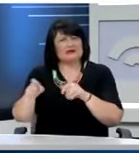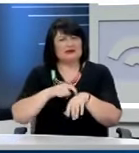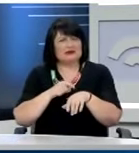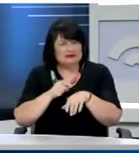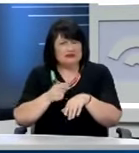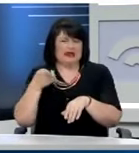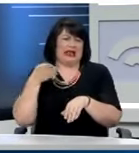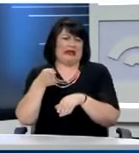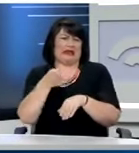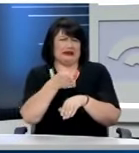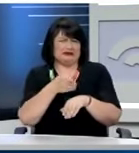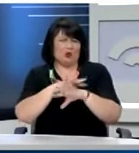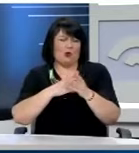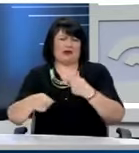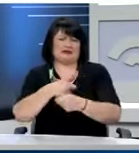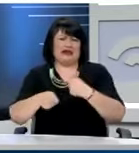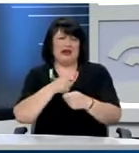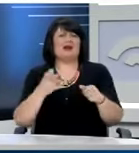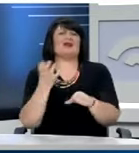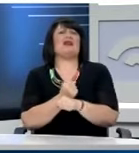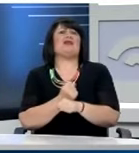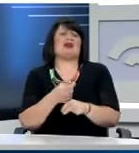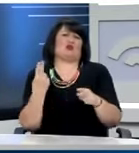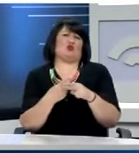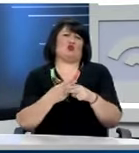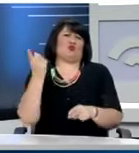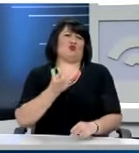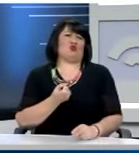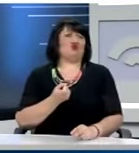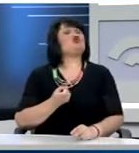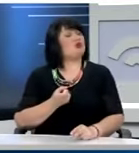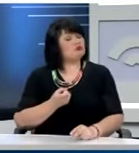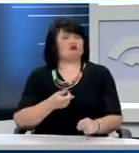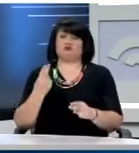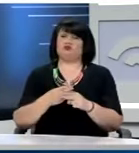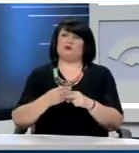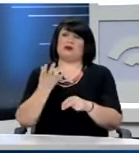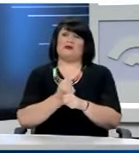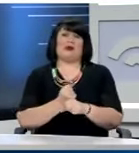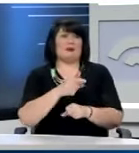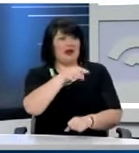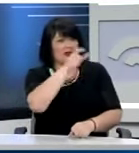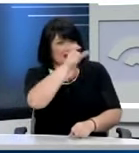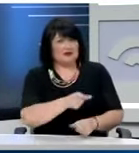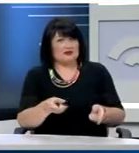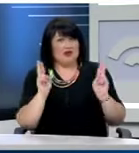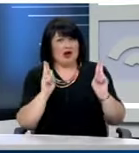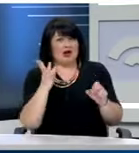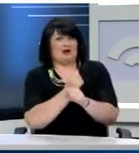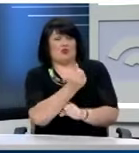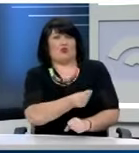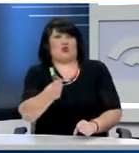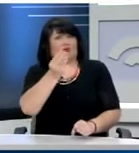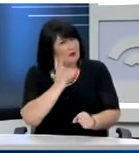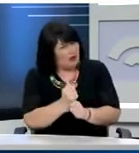με πλαστικό χρήμα και καταφέραμε σε πολύ μεγάλο βαθμό. Σε πολύ μεγάλο βαθμό. Μακάρι να κάνετε περισσότερα. Αλλά μην